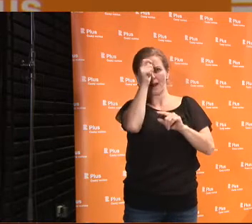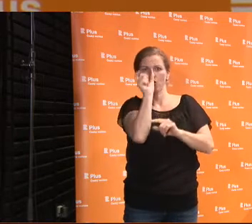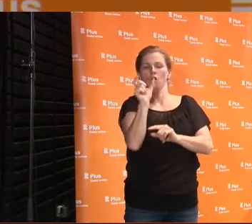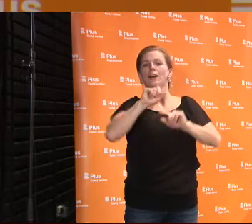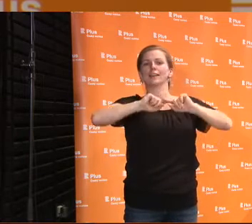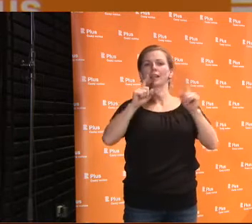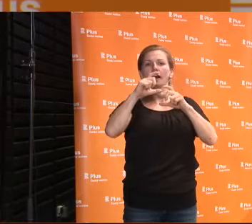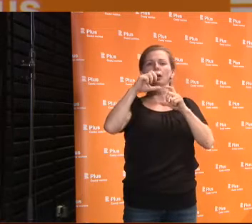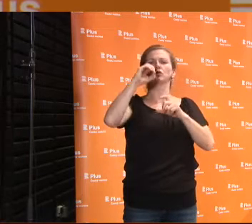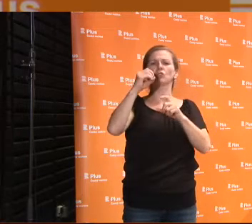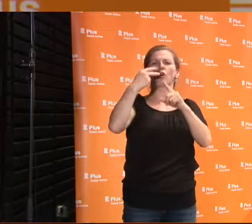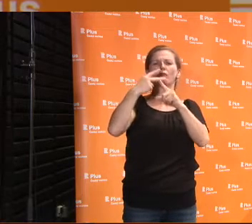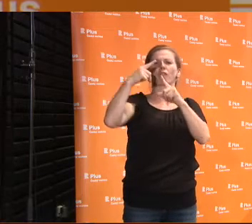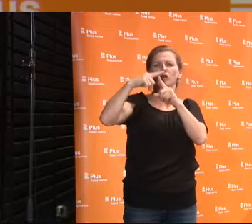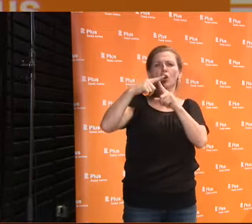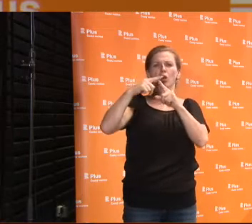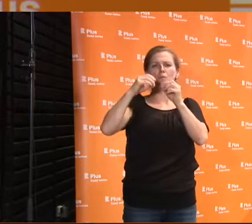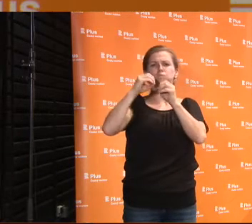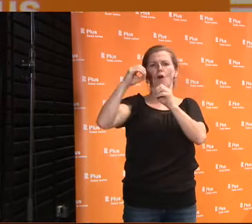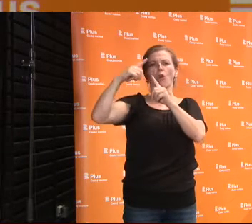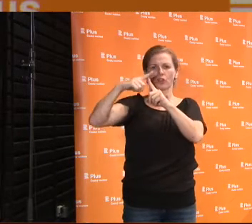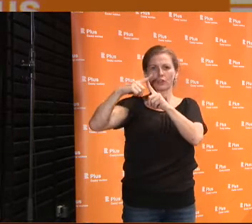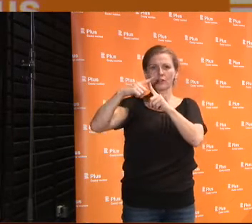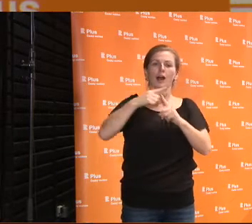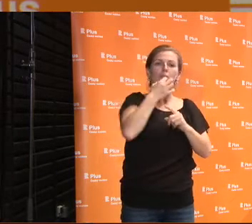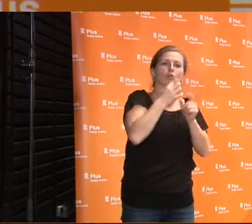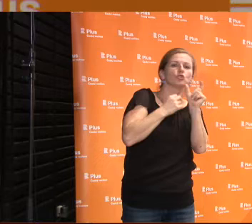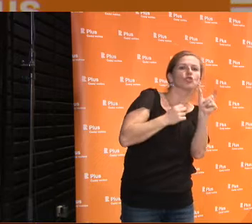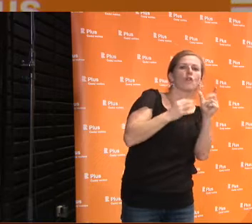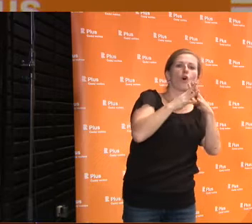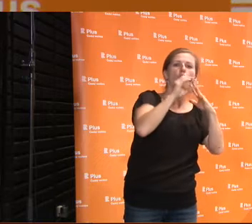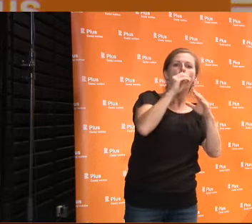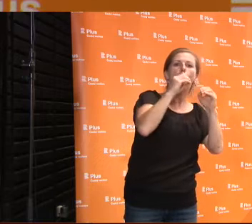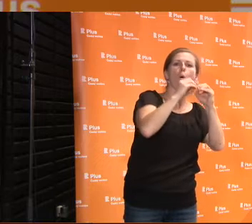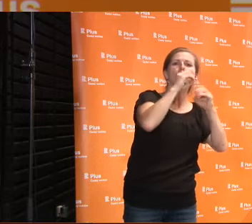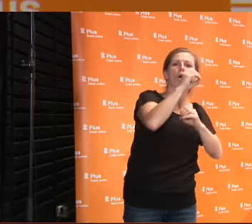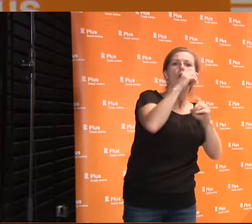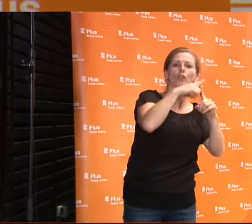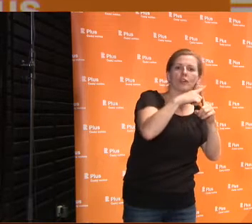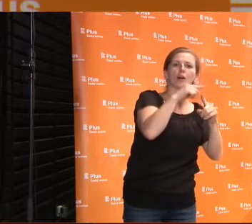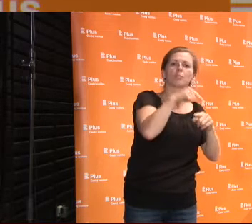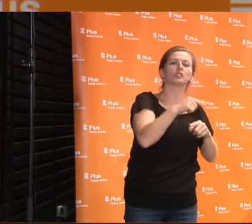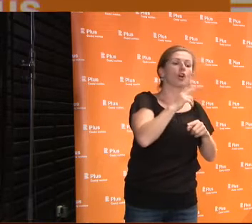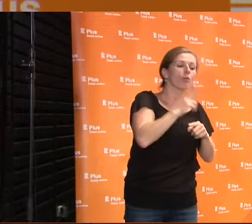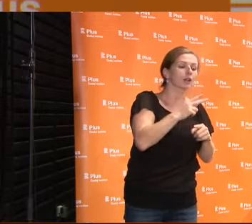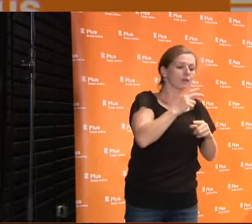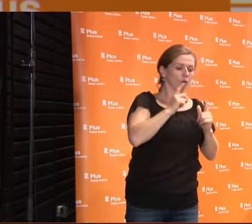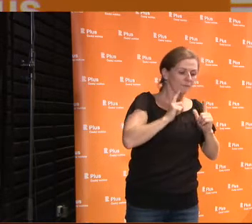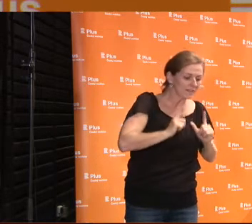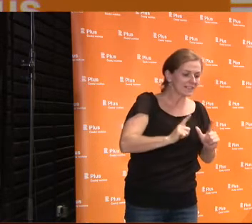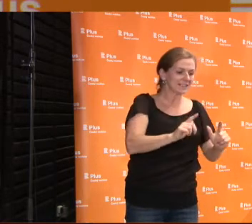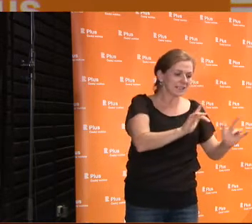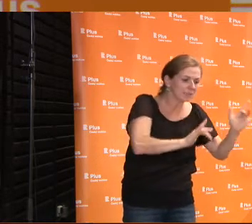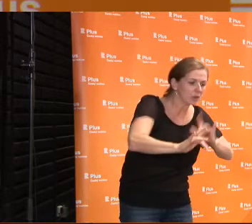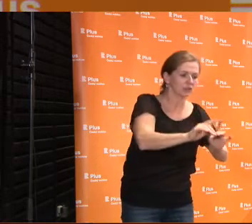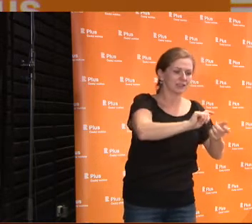nějaký chatbot, ale robot musí fyzicky ovlivňovat svět, měnit něco ve fyzické výrobním procesu,